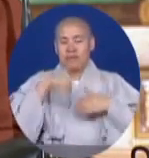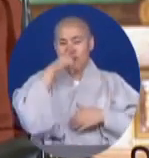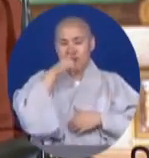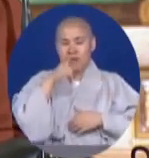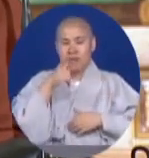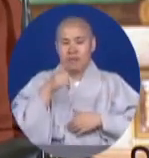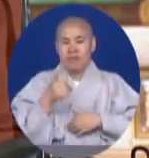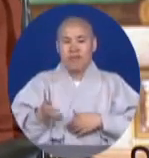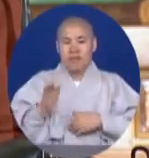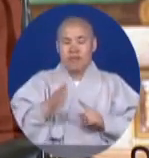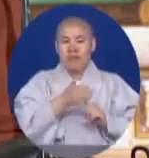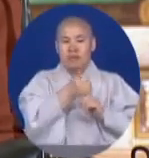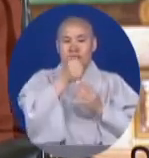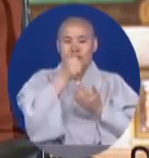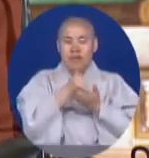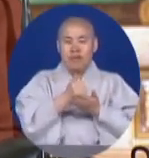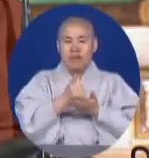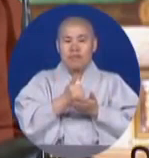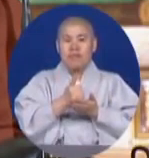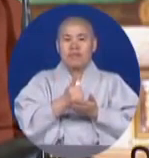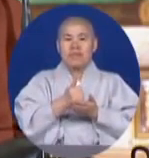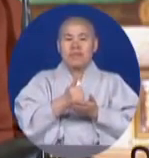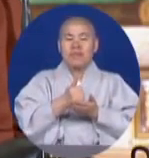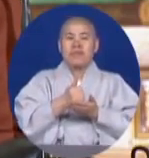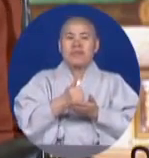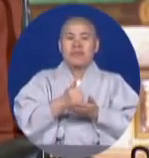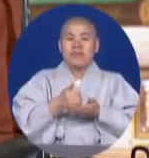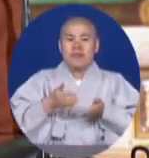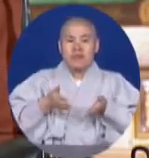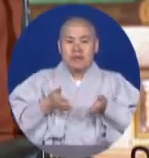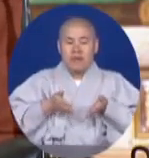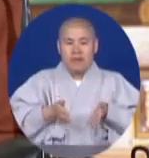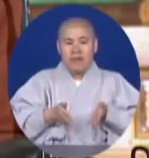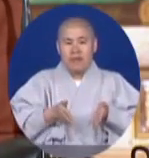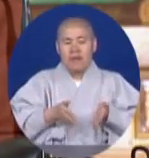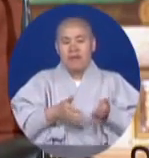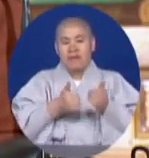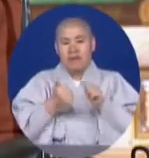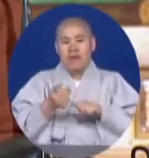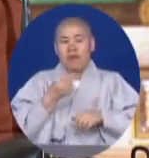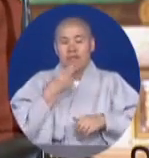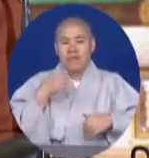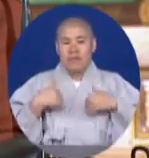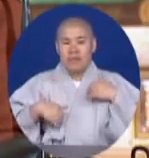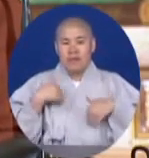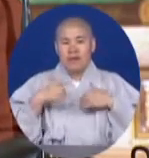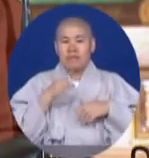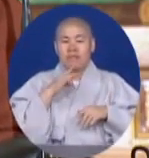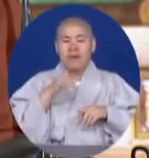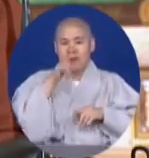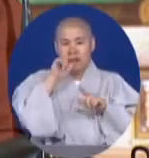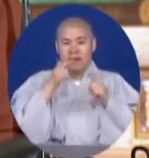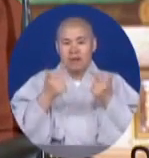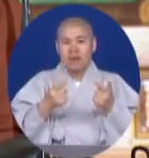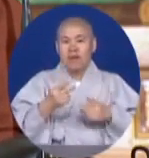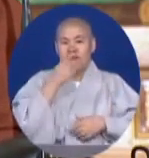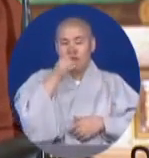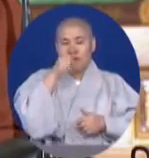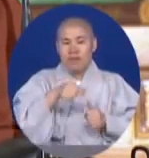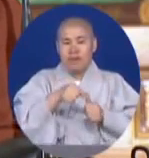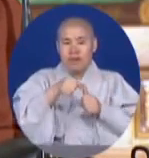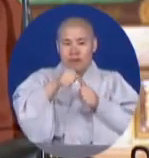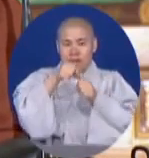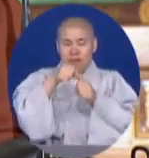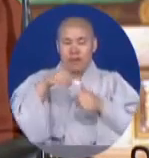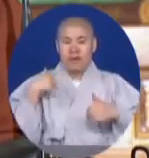그런데 부처님은 생사 없는 낙만 있는 게 아니라 중생제도하는 낙이 있습니다. 생사 없는 낙이라고